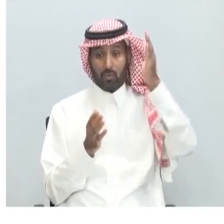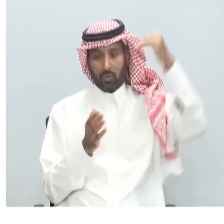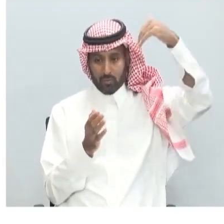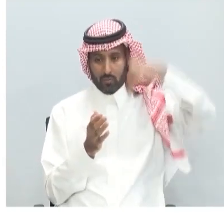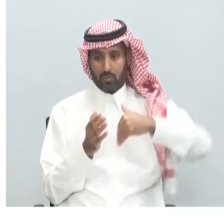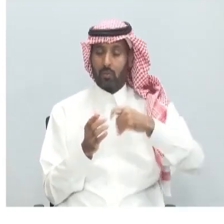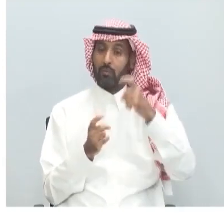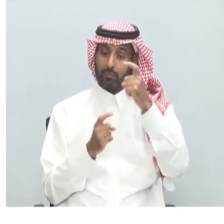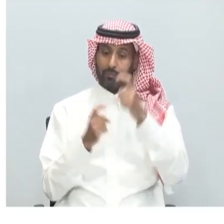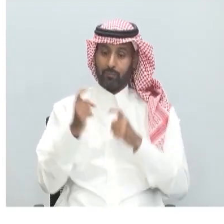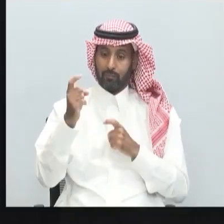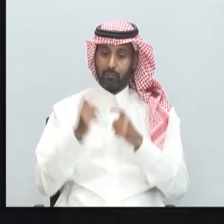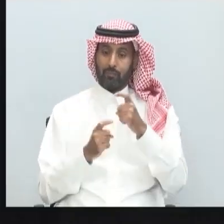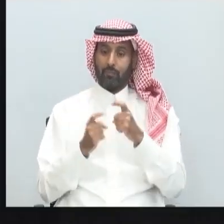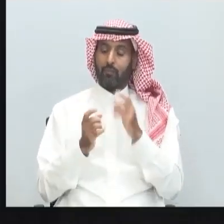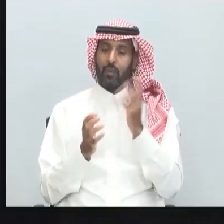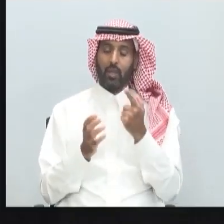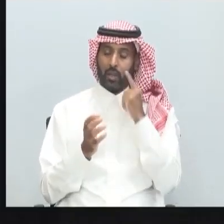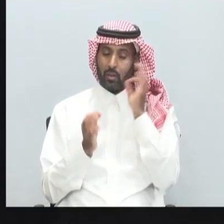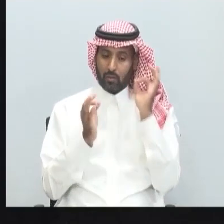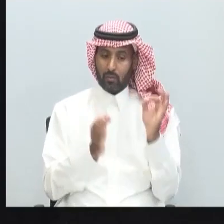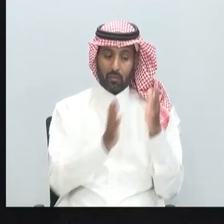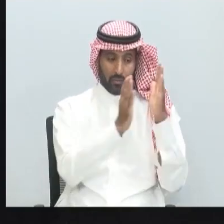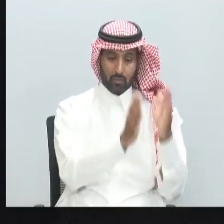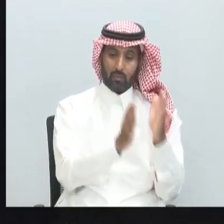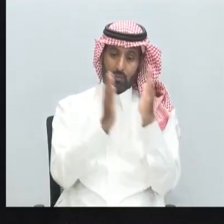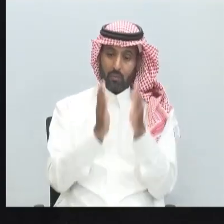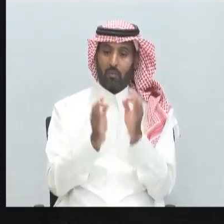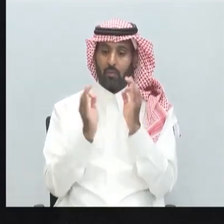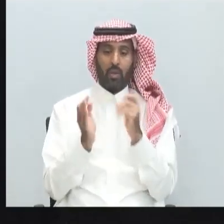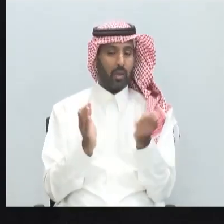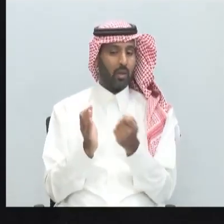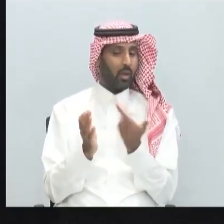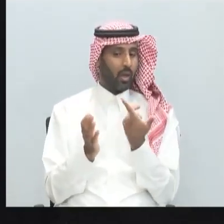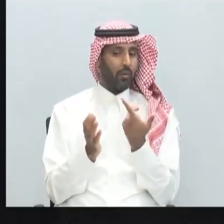واسهم الى الاسفل ولكن الطريقه في الترتيب كيف ارسموها